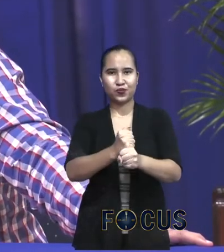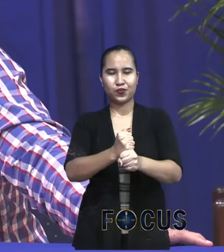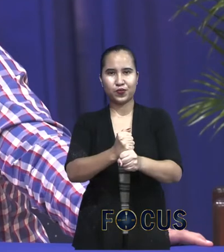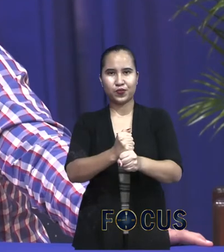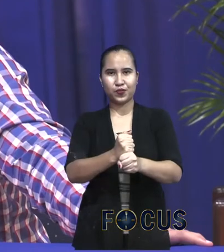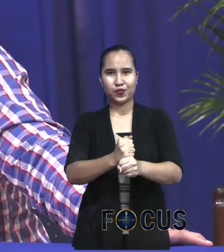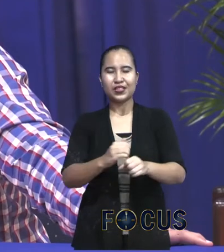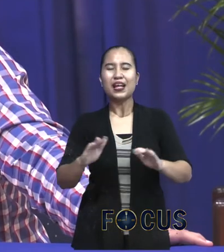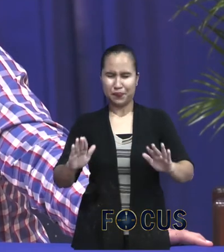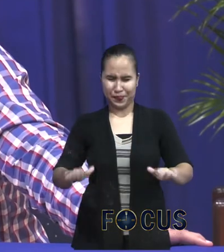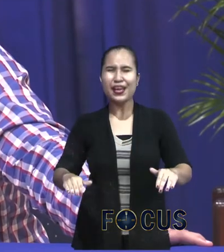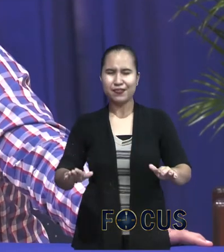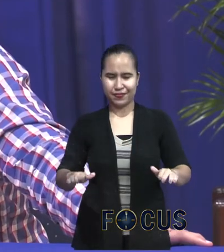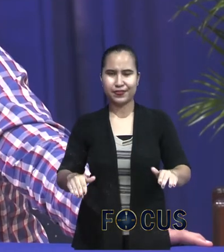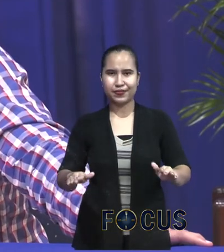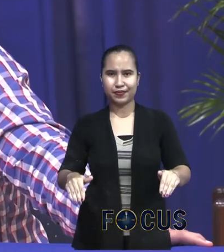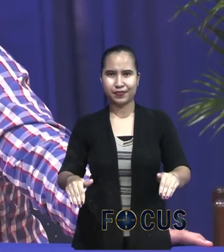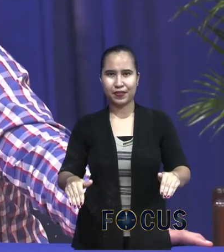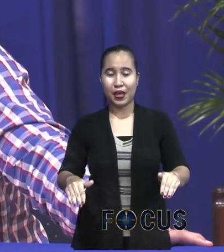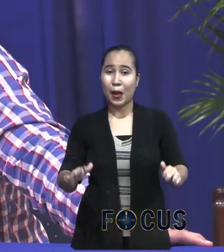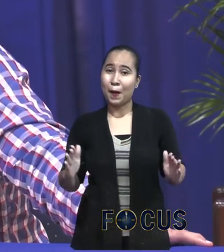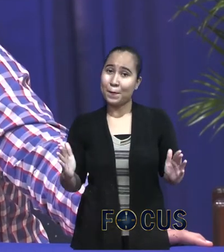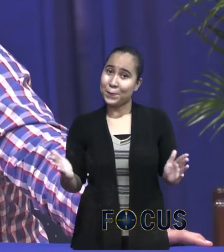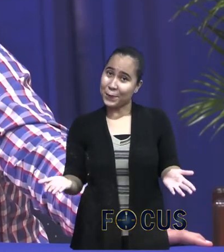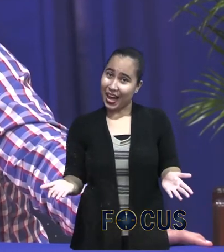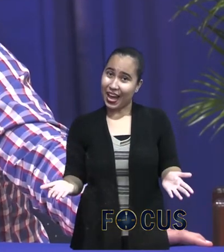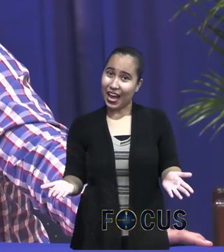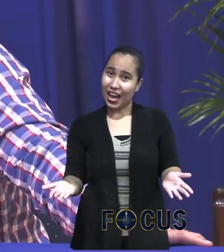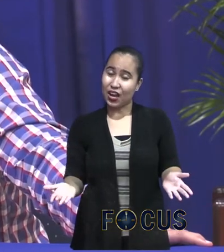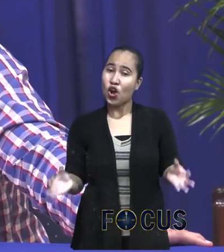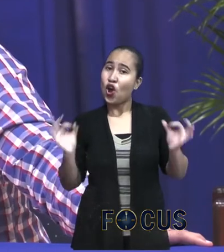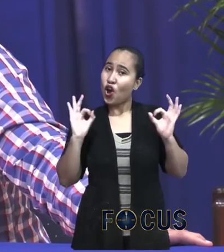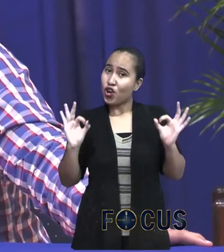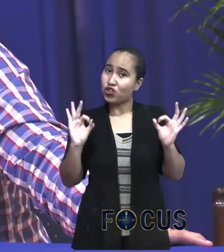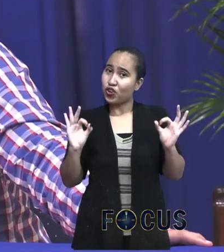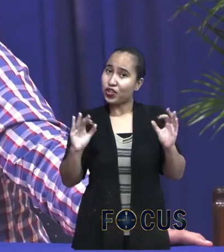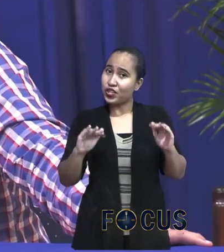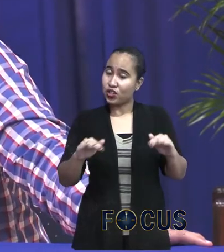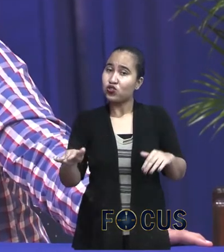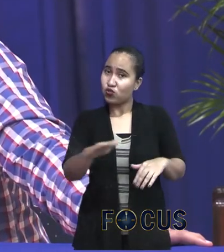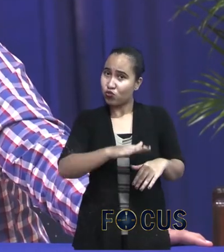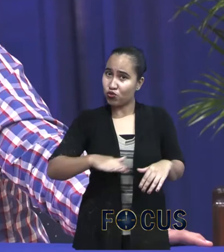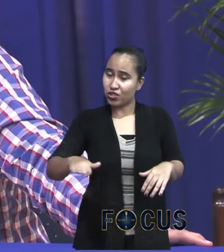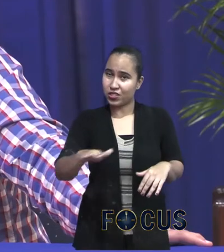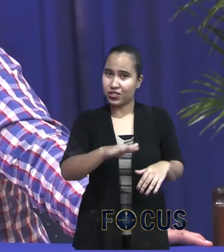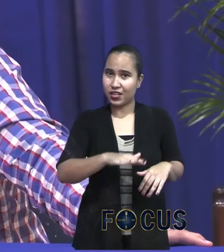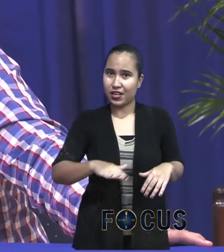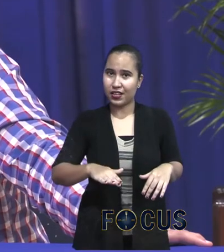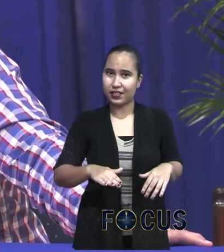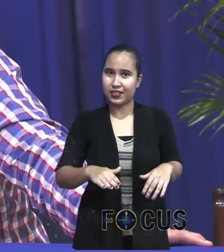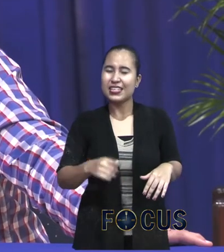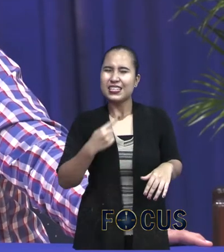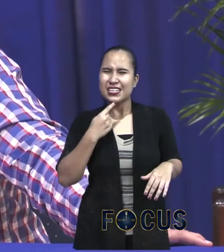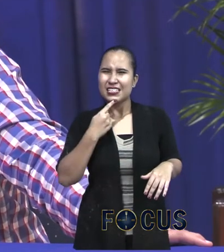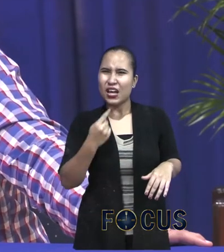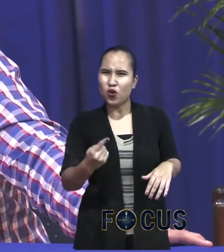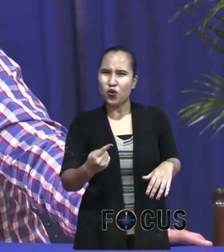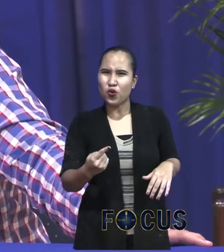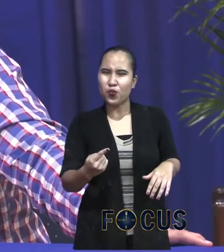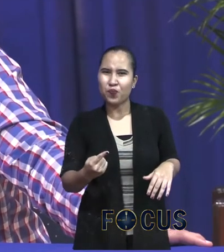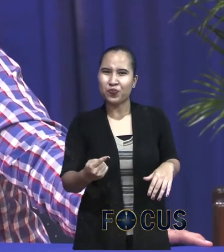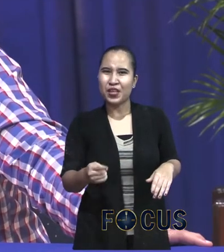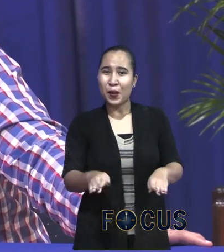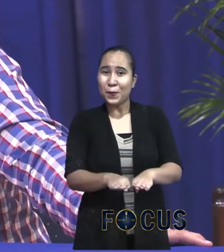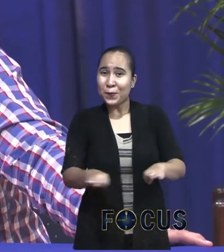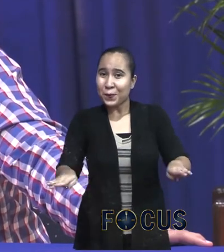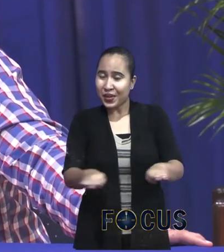blijft intact. Maar een uitzonderingstoestand geeft wel ook de minimale bevoegdheden aan